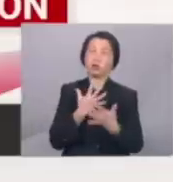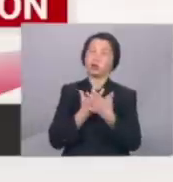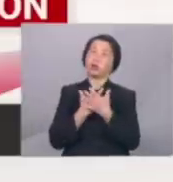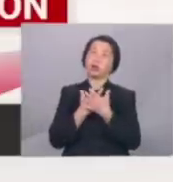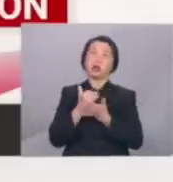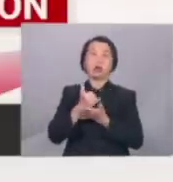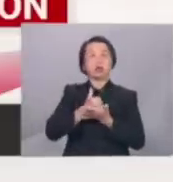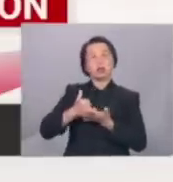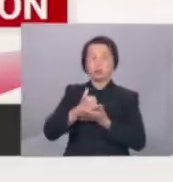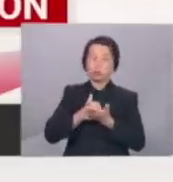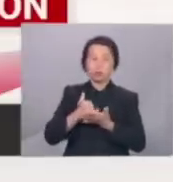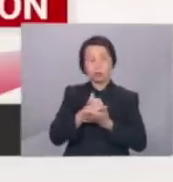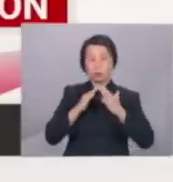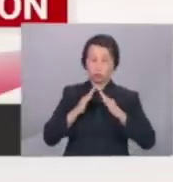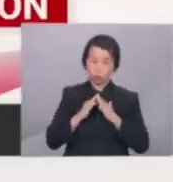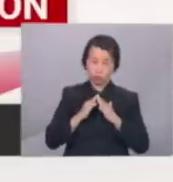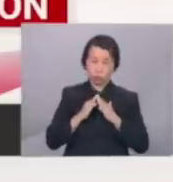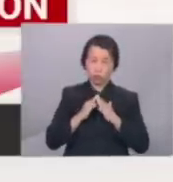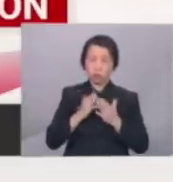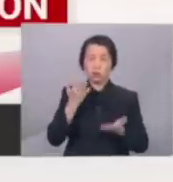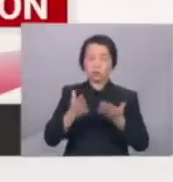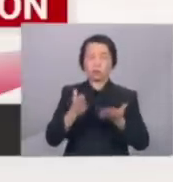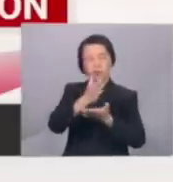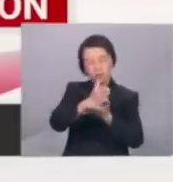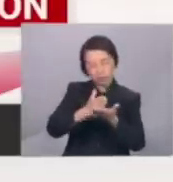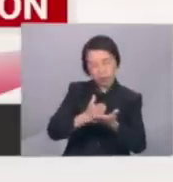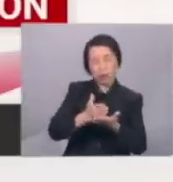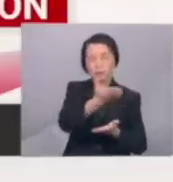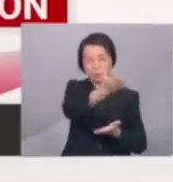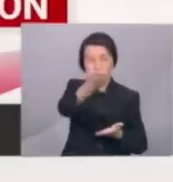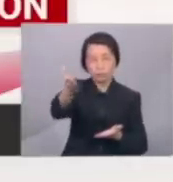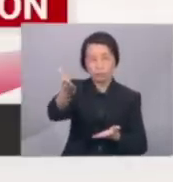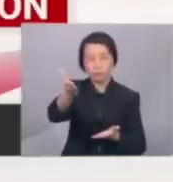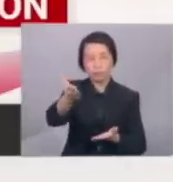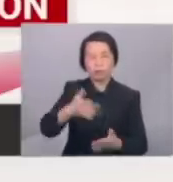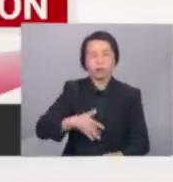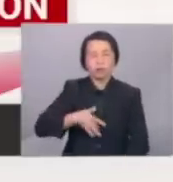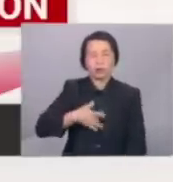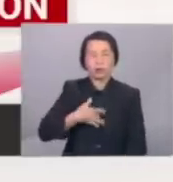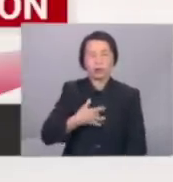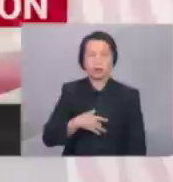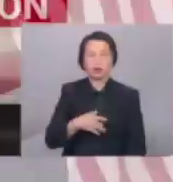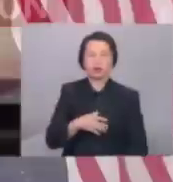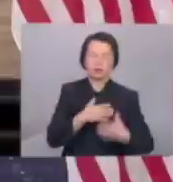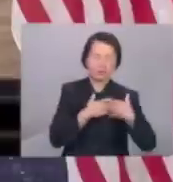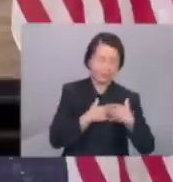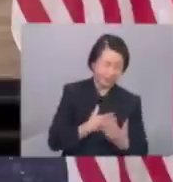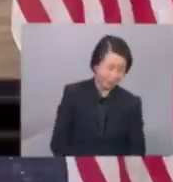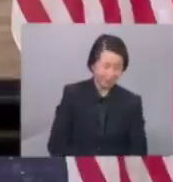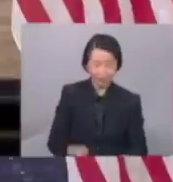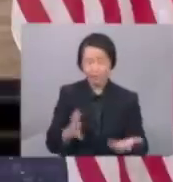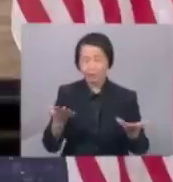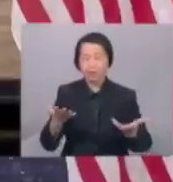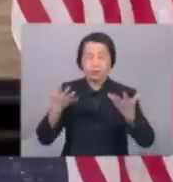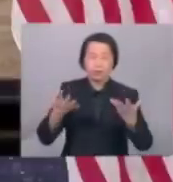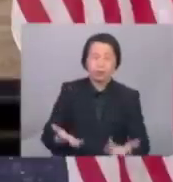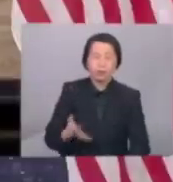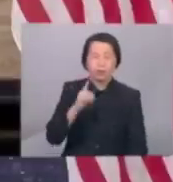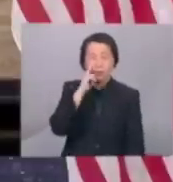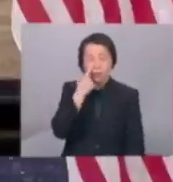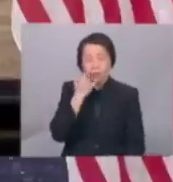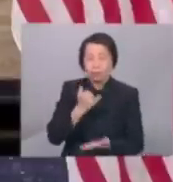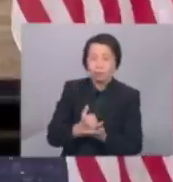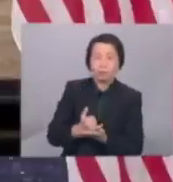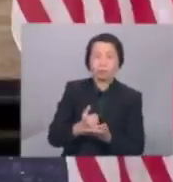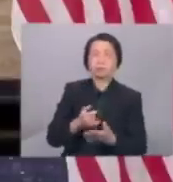rumah, mungkin ada di kalangan saudara-saudari yang berasa agak terbeban dengan dugaan dan ujian Tuhan